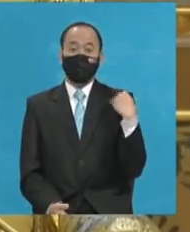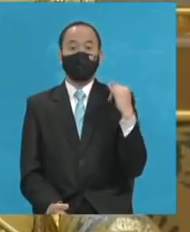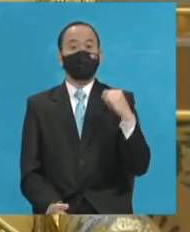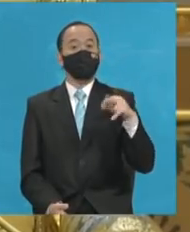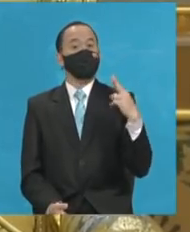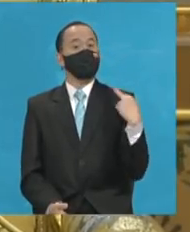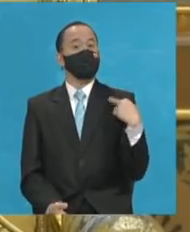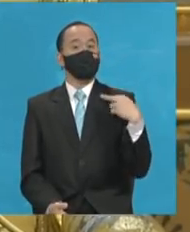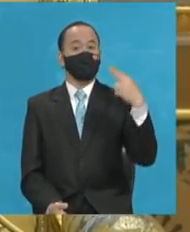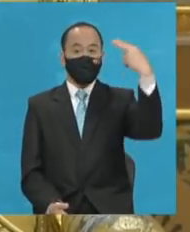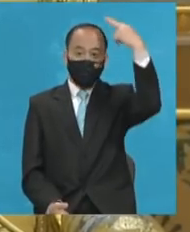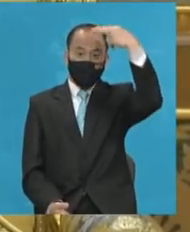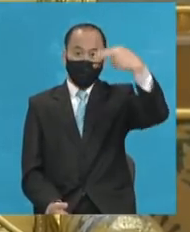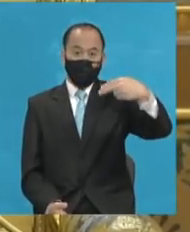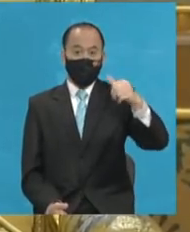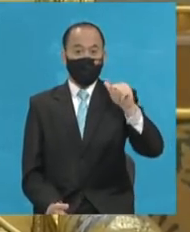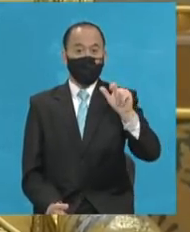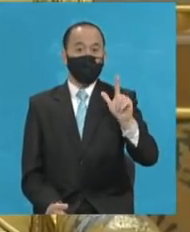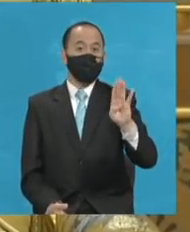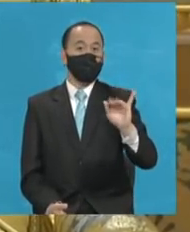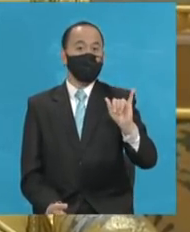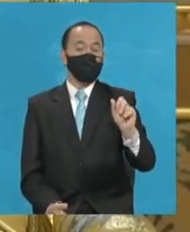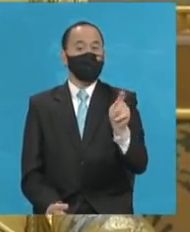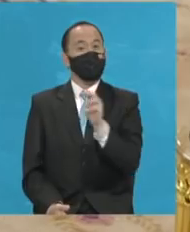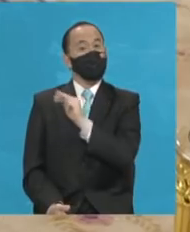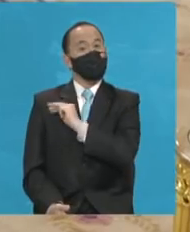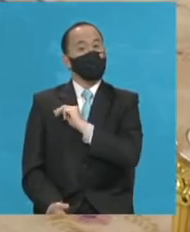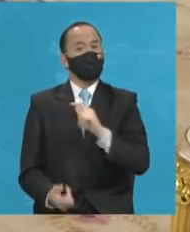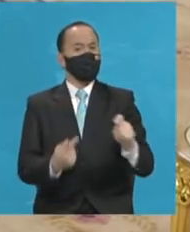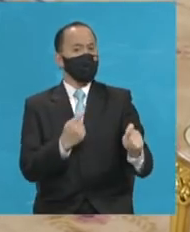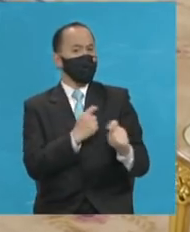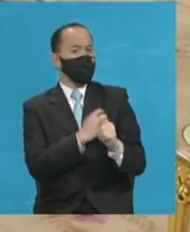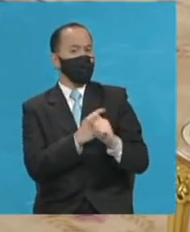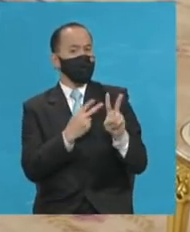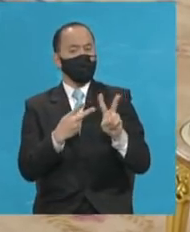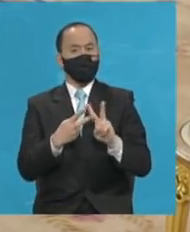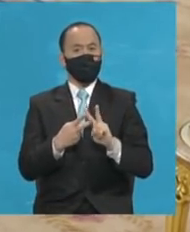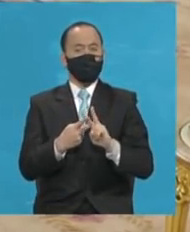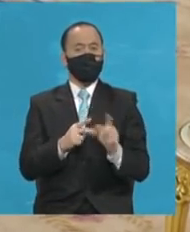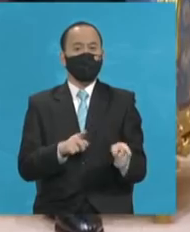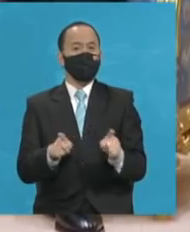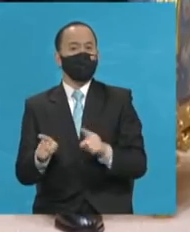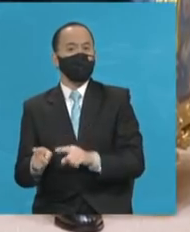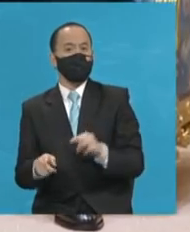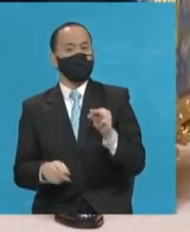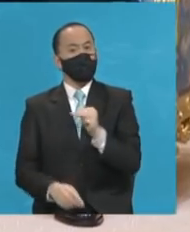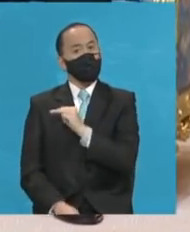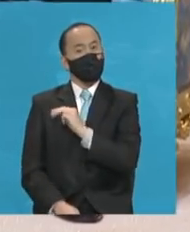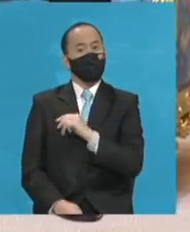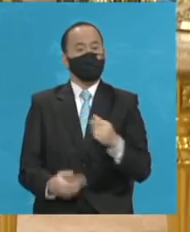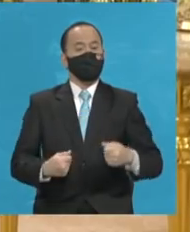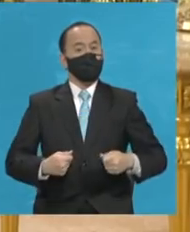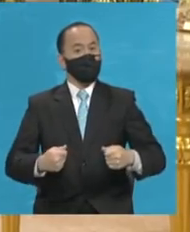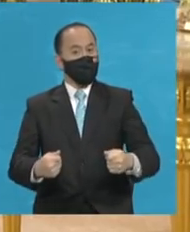awal hal bin Haji Muhammad Yusuf Menteri Pertahanan kedua selaku menteri pengiring dan.in